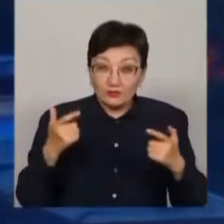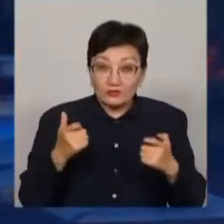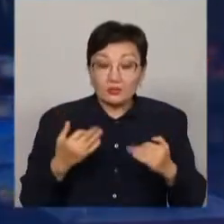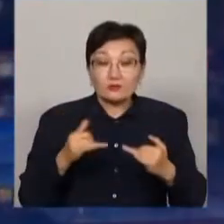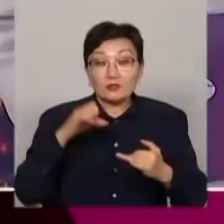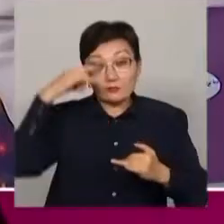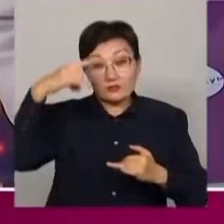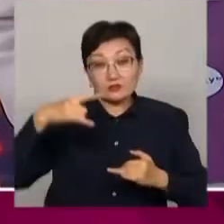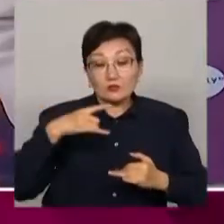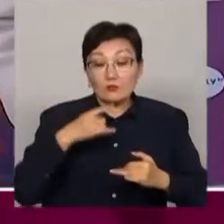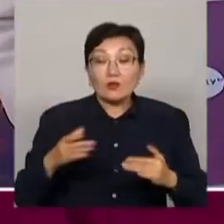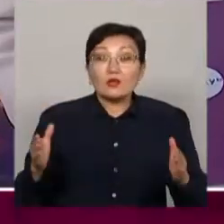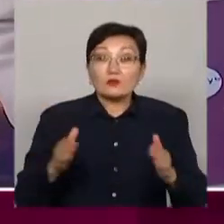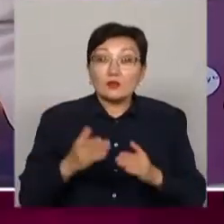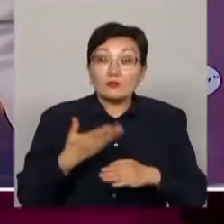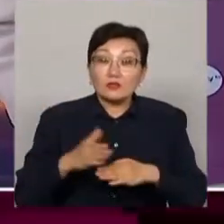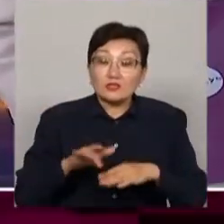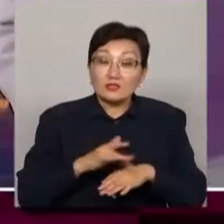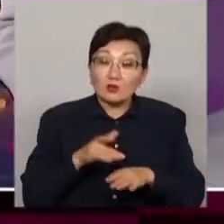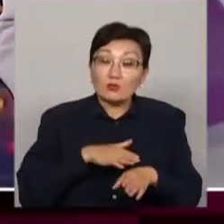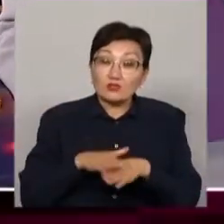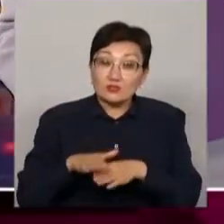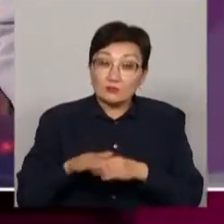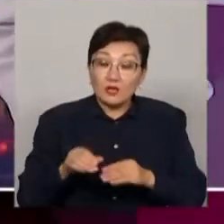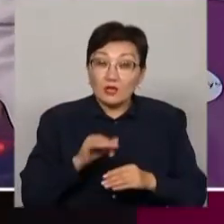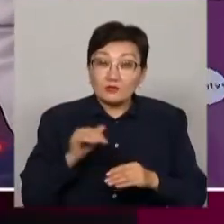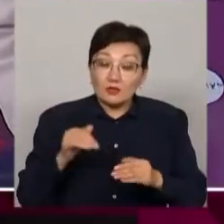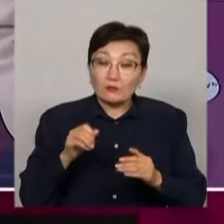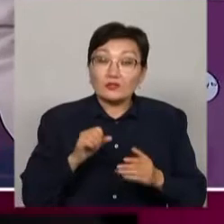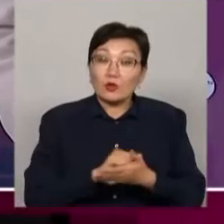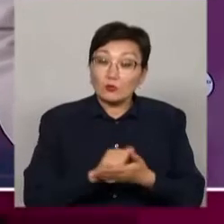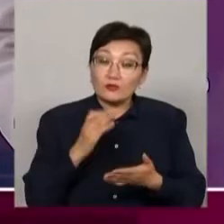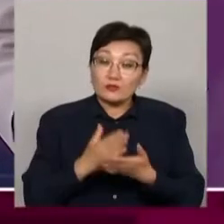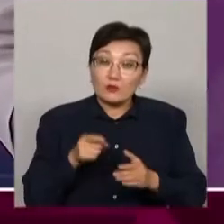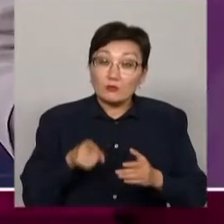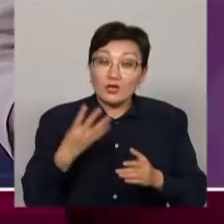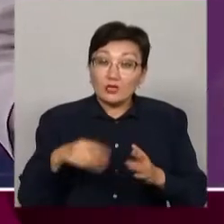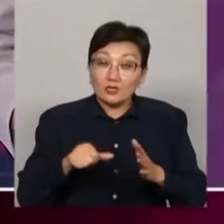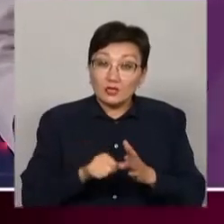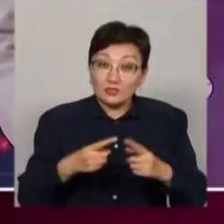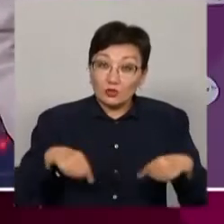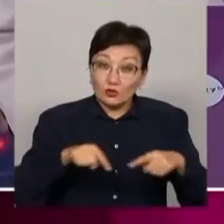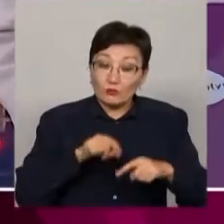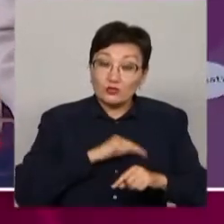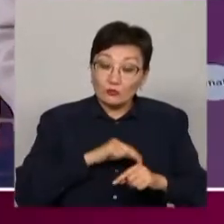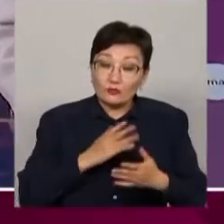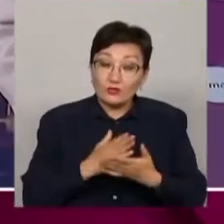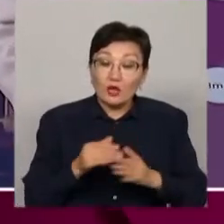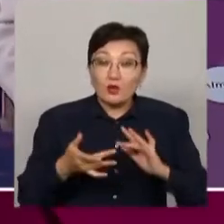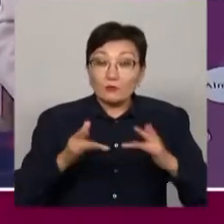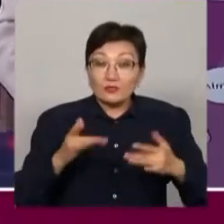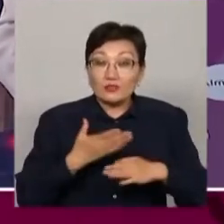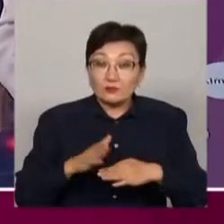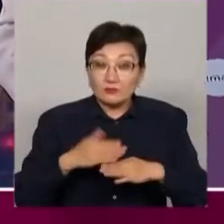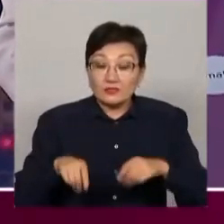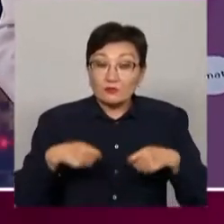қазір Қазақстанда микроқаржылық қызметті жүзеге асыратын ресми лицензияланған 146 ұйым жұмыс істейді. Бұл қатарда онлайн